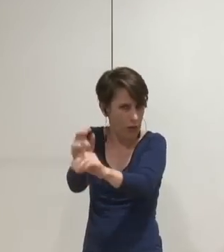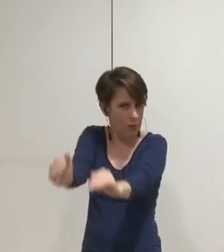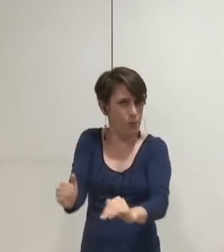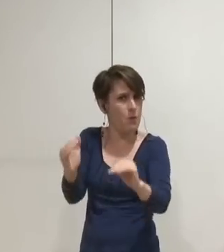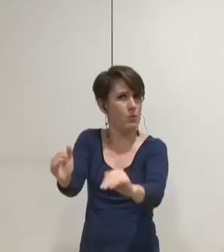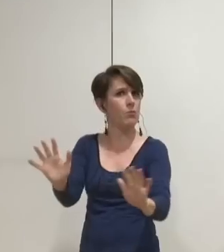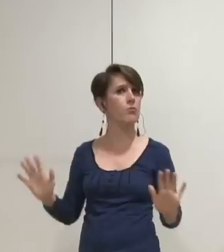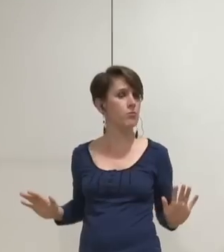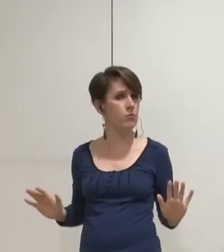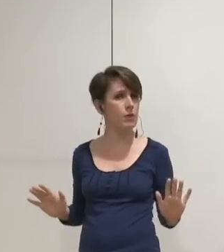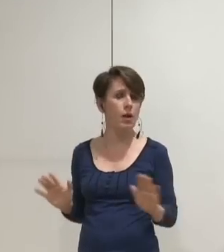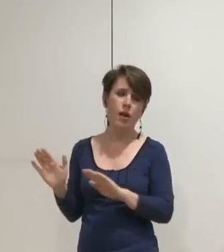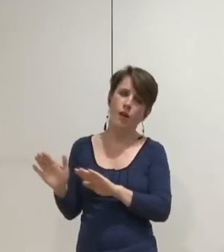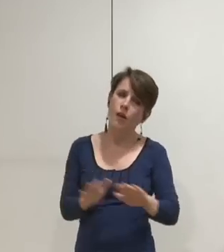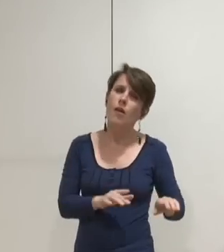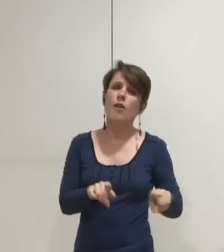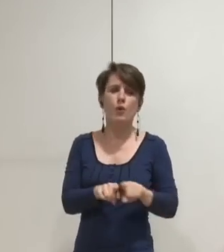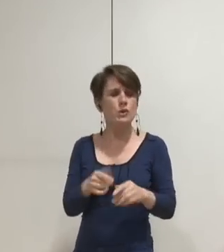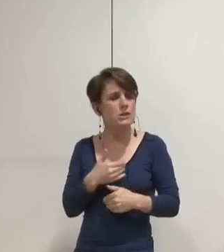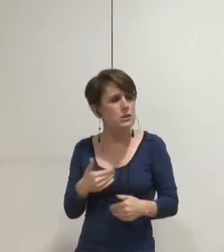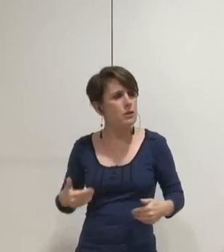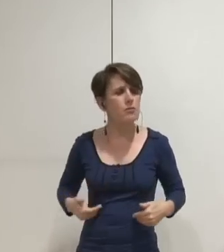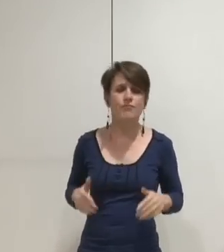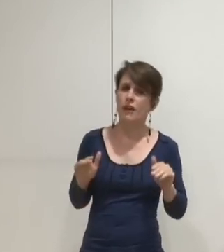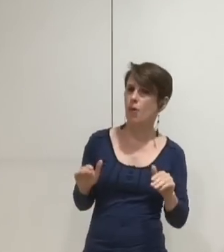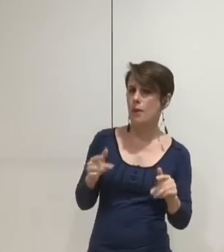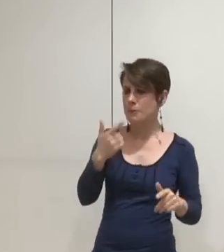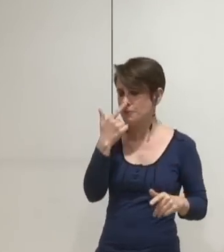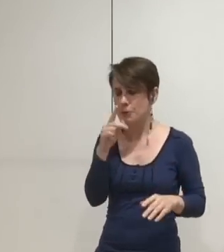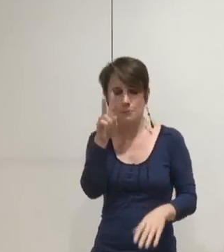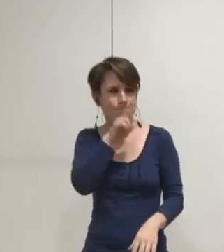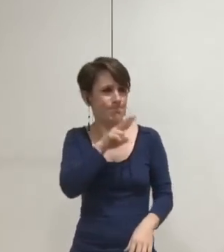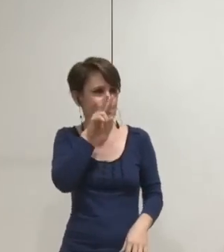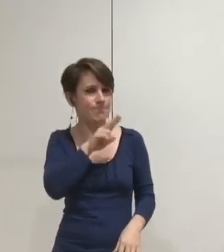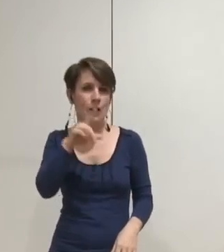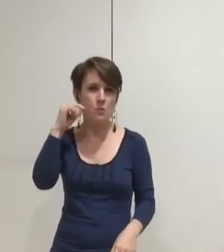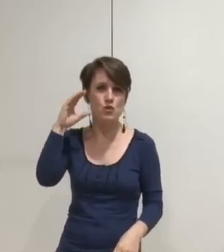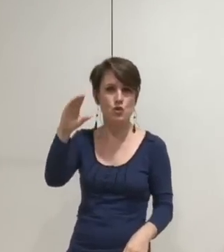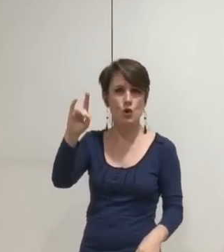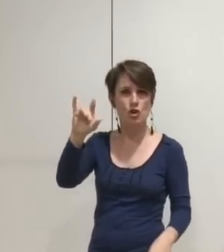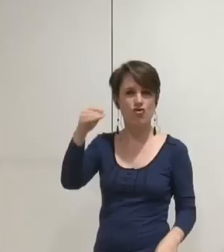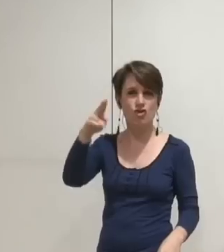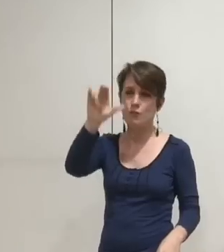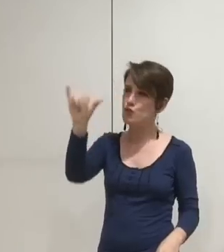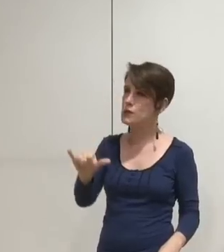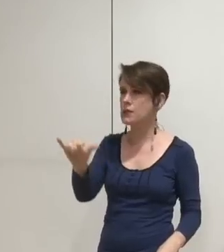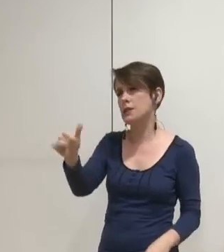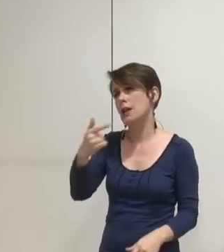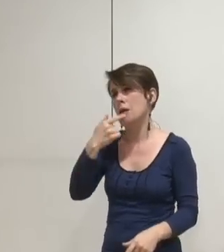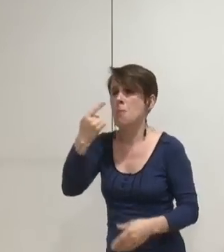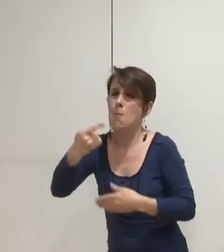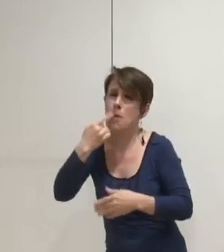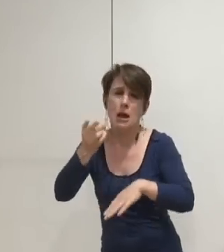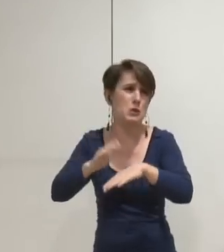enfin je trouve ça quand même quelque part amusant de vous entendre je m'adresse encore à Monsieur chamussi tenir des discours émus sur le sort des